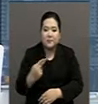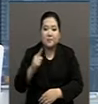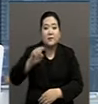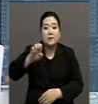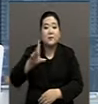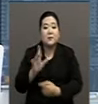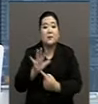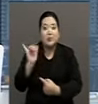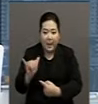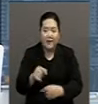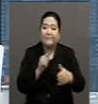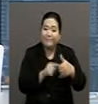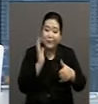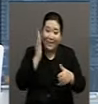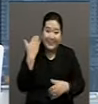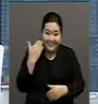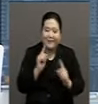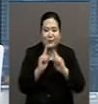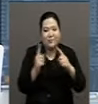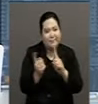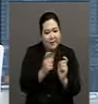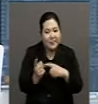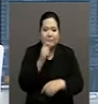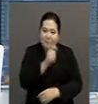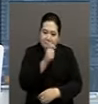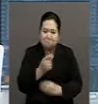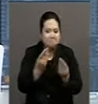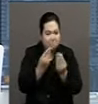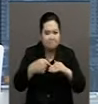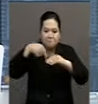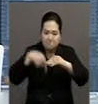ทางพิกัดข่าวนาว26เรานะคะแล้วจะเห็นมุมมองที่ครอบคลุมทั้